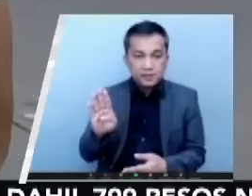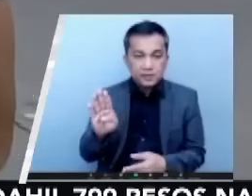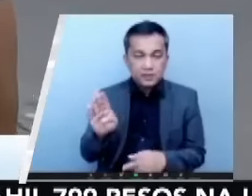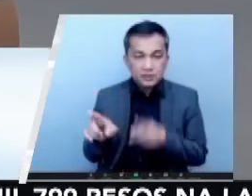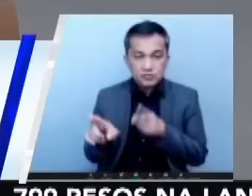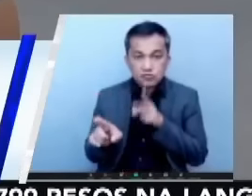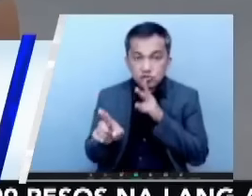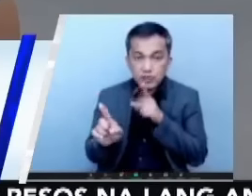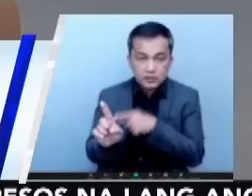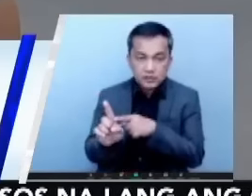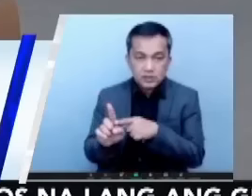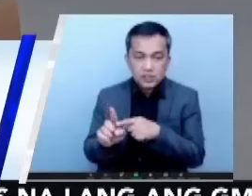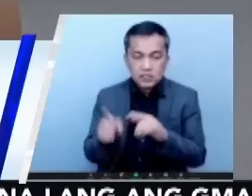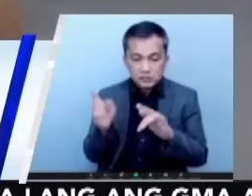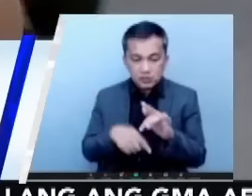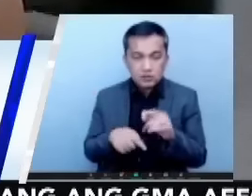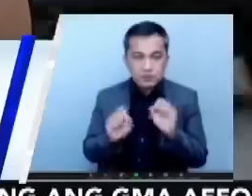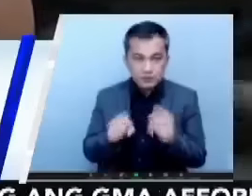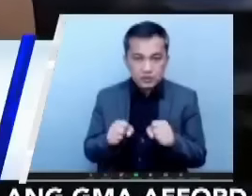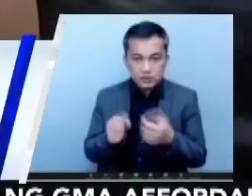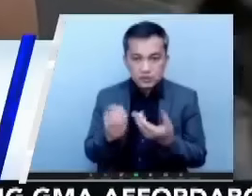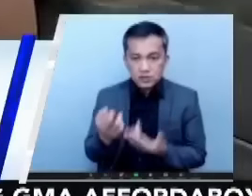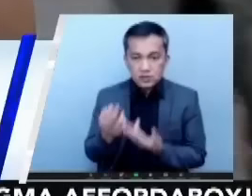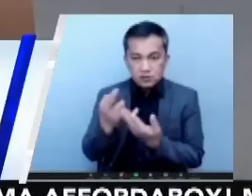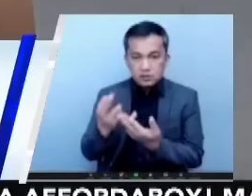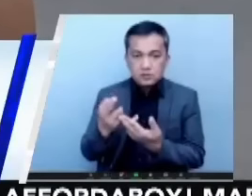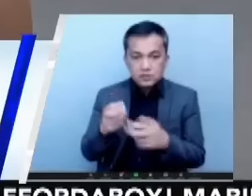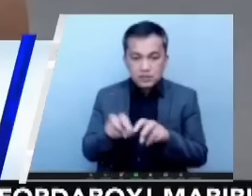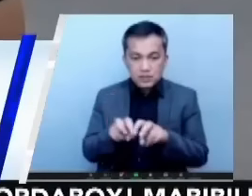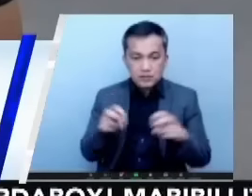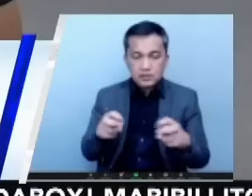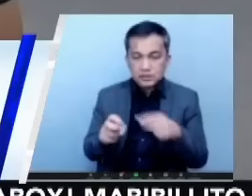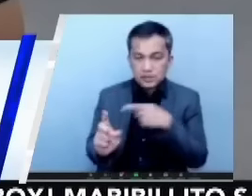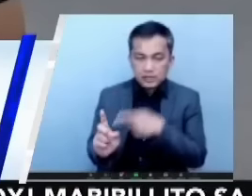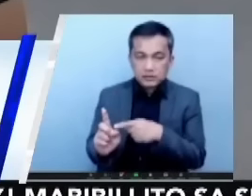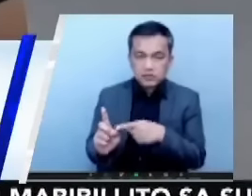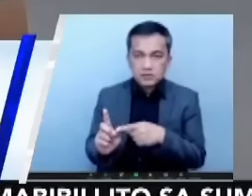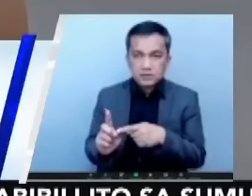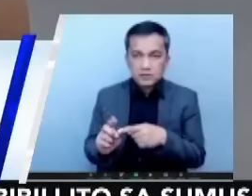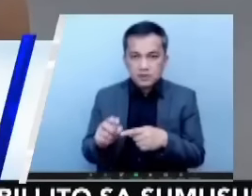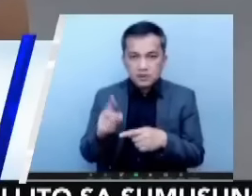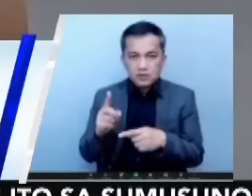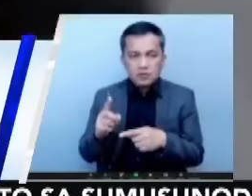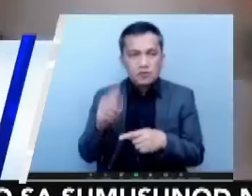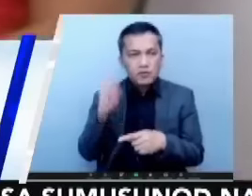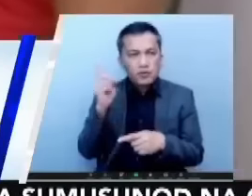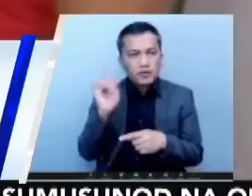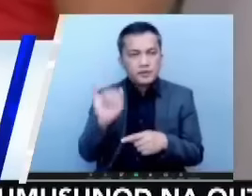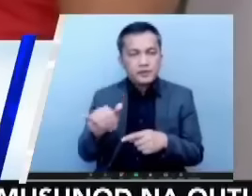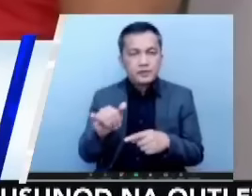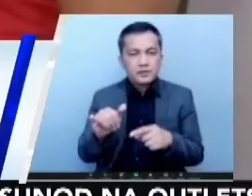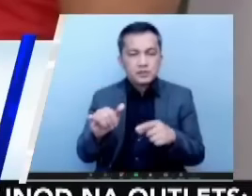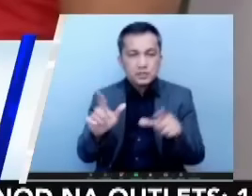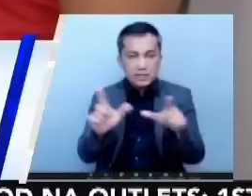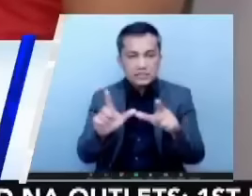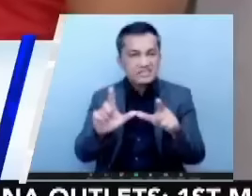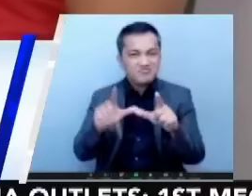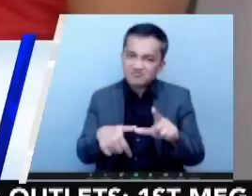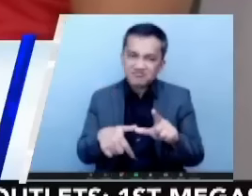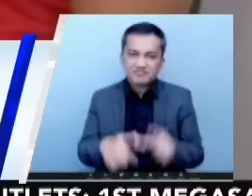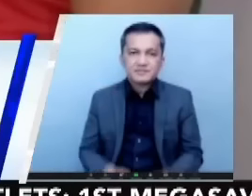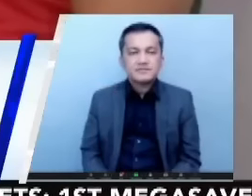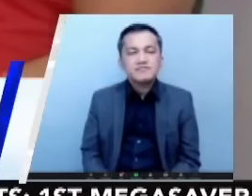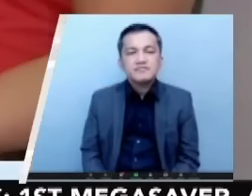parusang posibleng inirekomenda ng panel laban sa kanya ay ang perpetual revocation ng kanyang driver's license. Para sa GMA Integrated